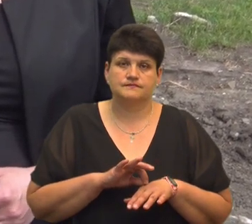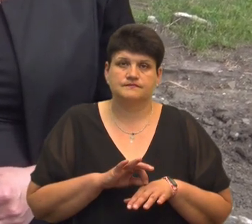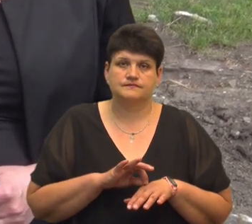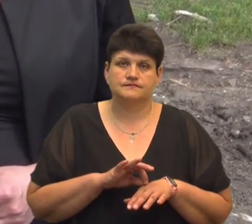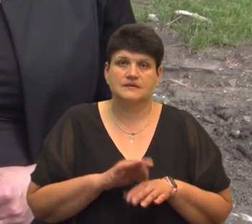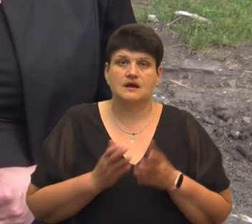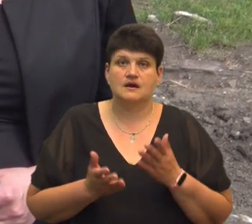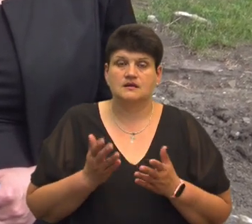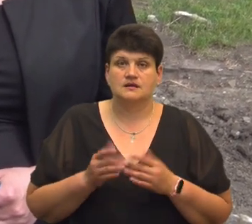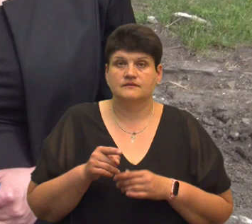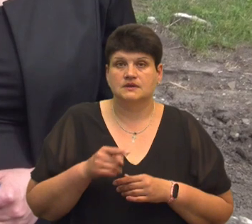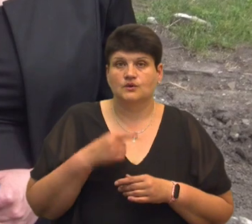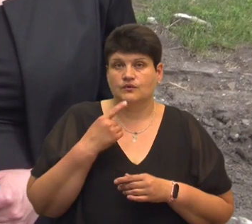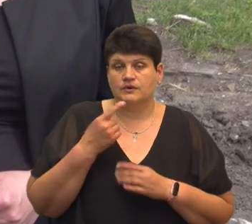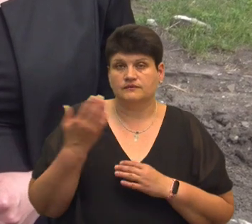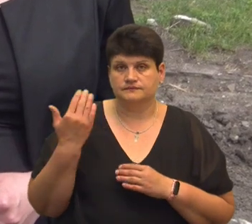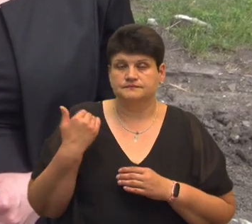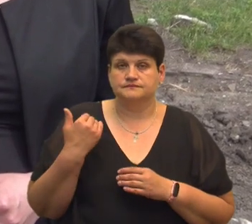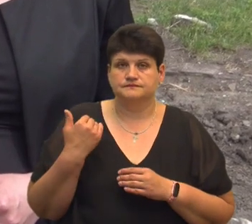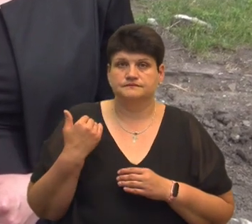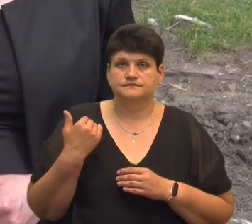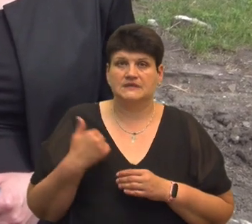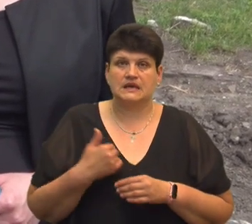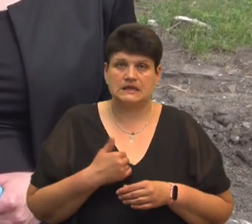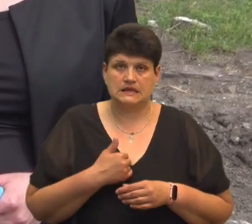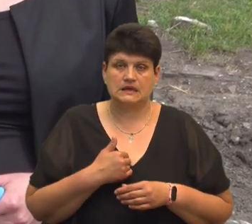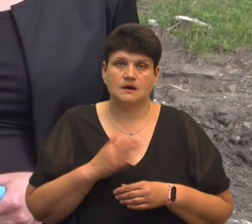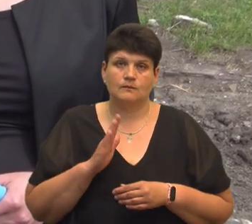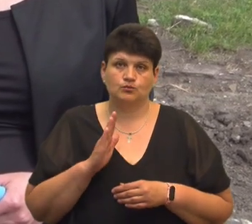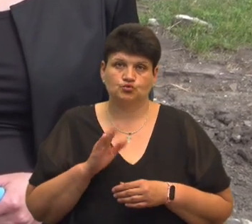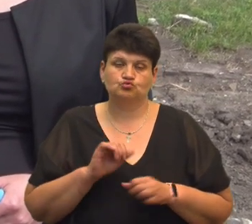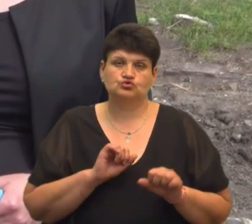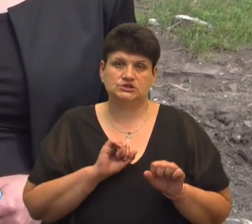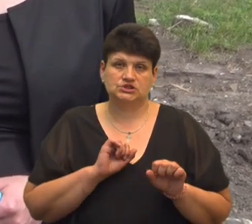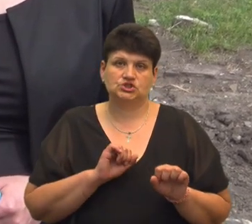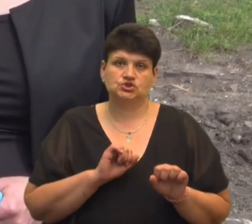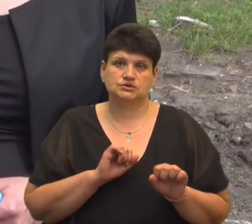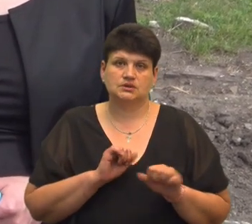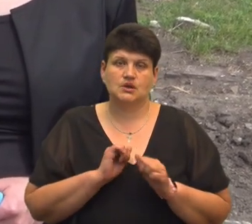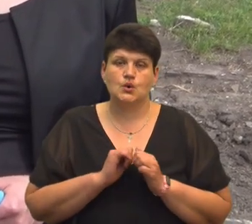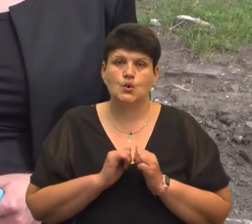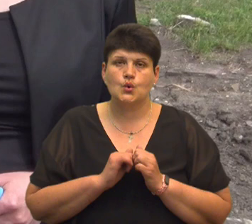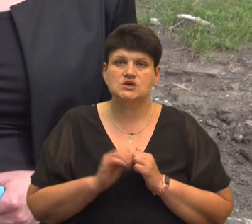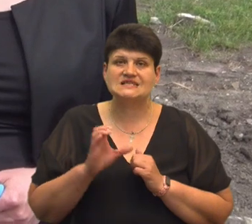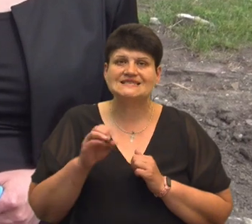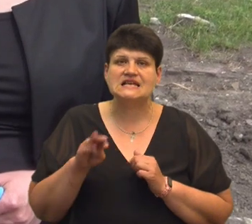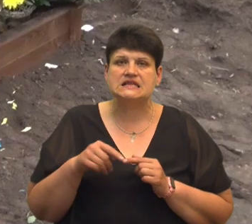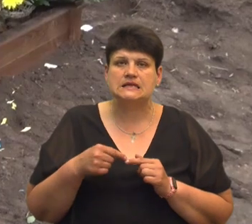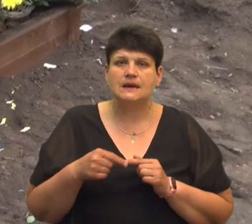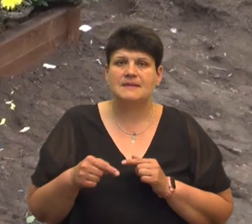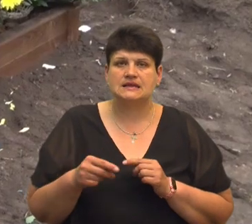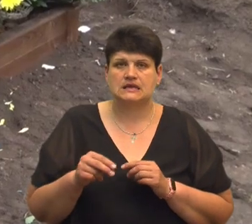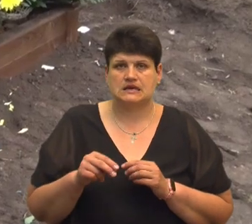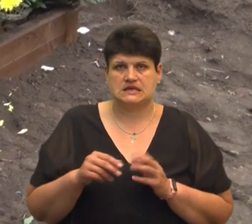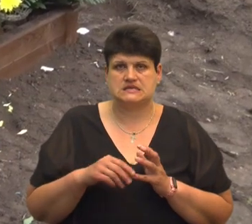Але він тоді казав, я буду захищати кожен сантиметр землі.